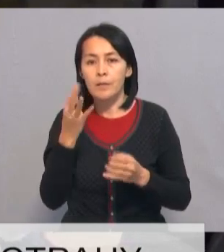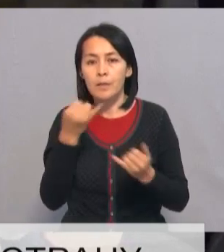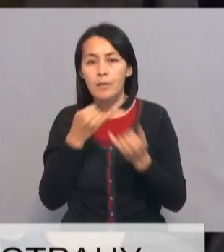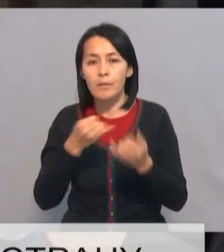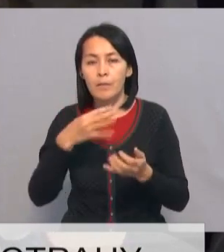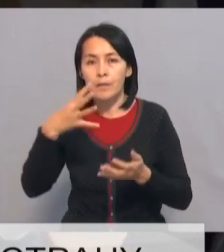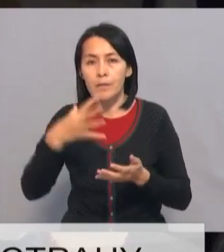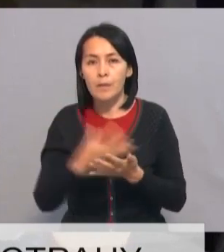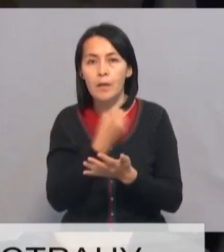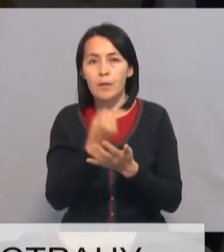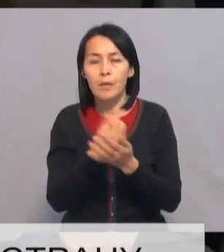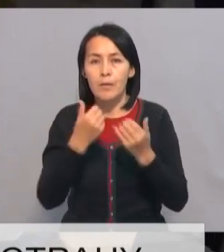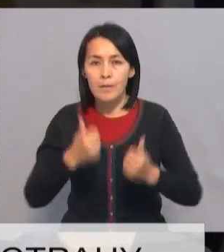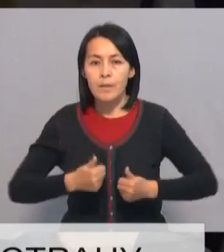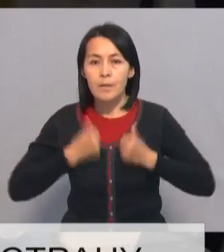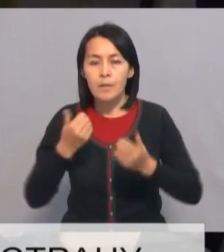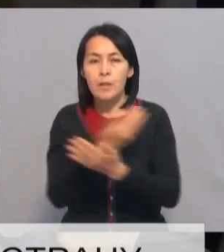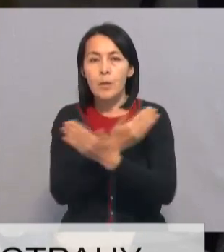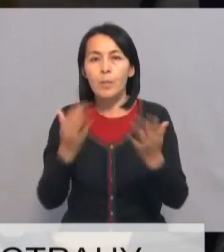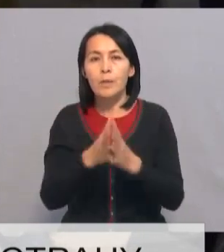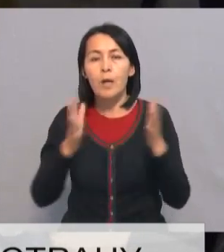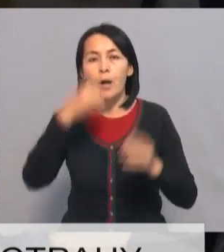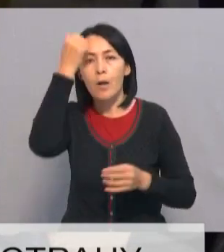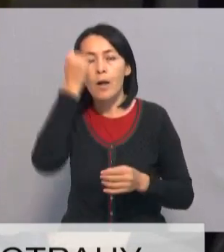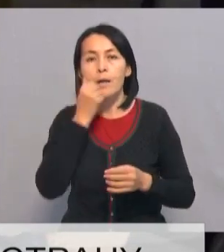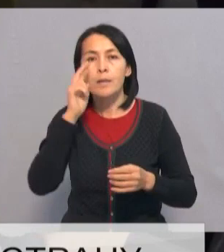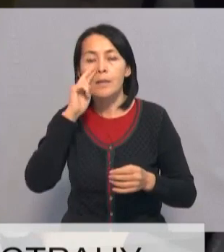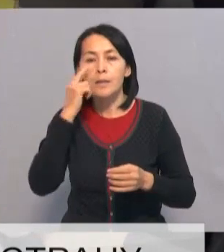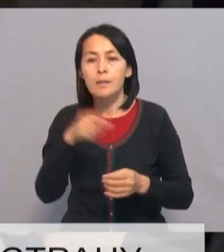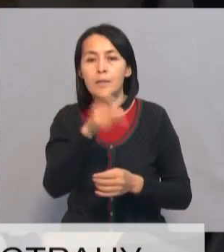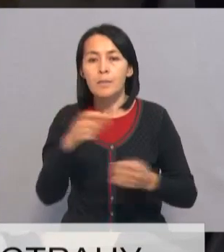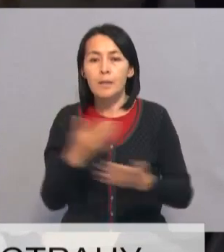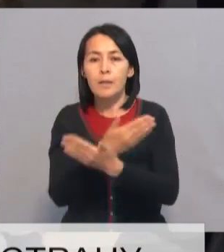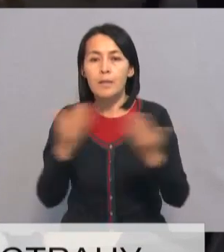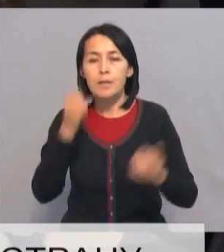медали. Очень старались, поэтому вам огромное спасибо, Шымкент.